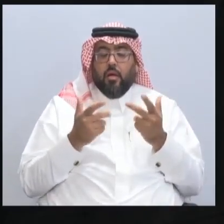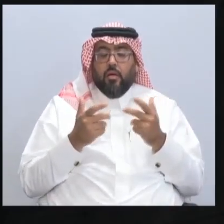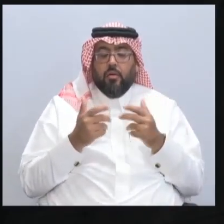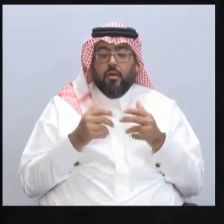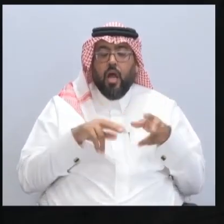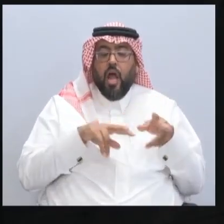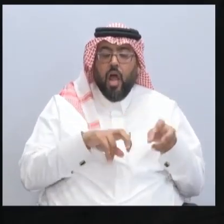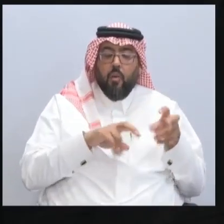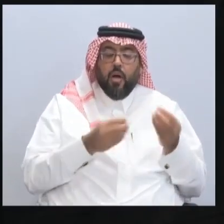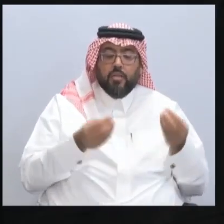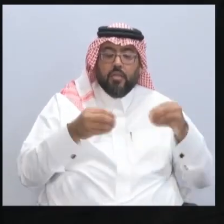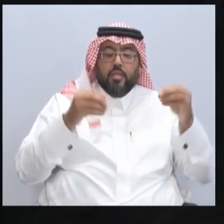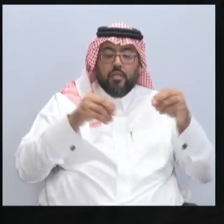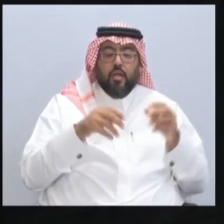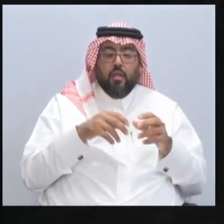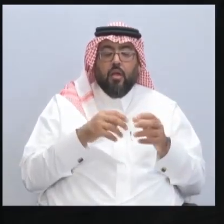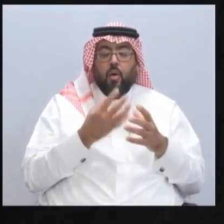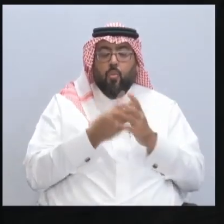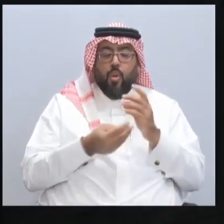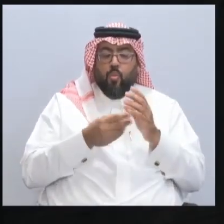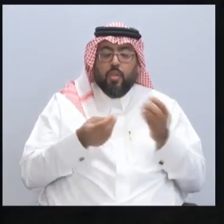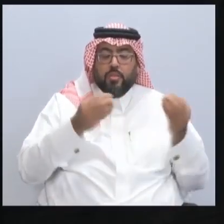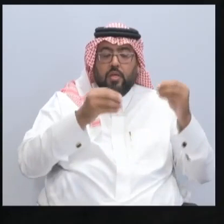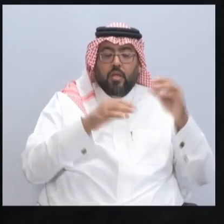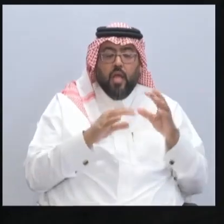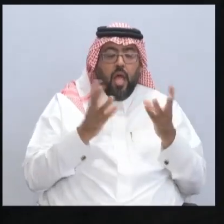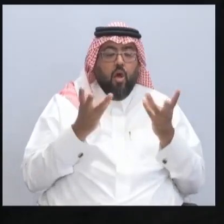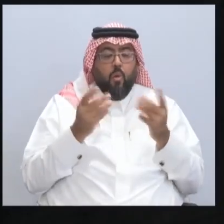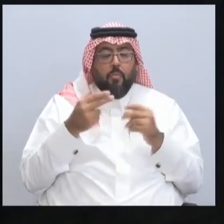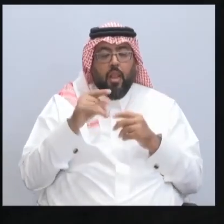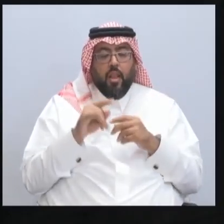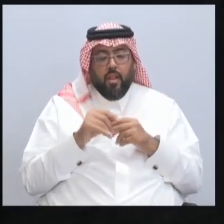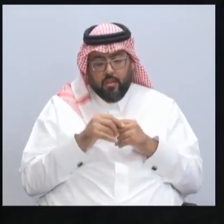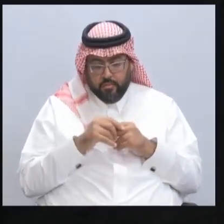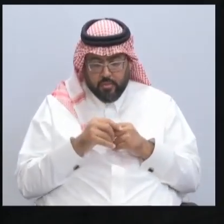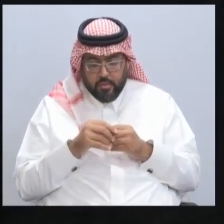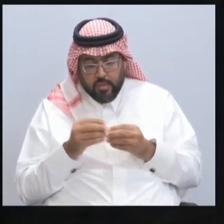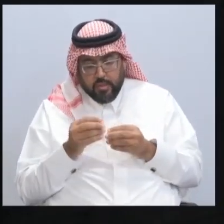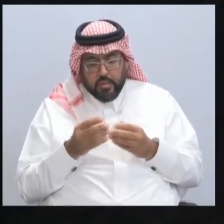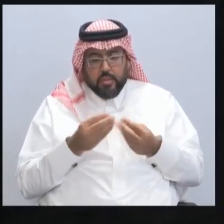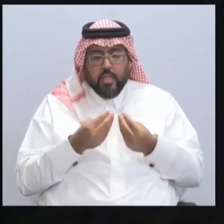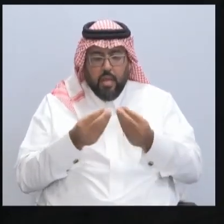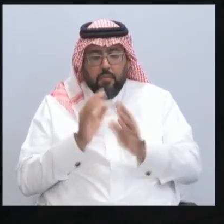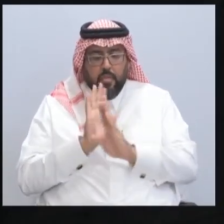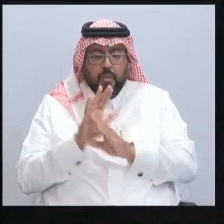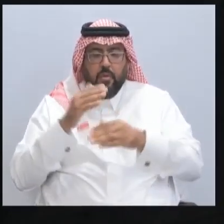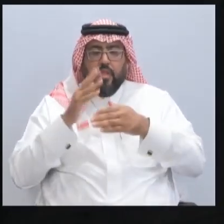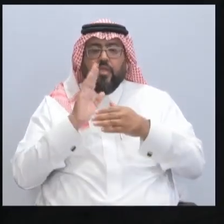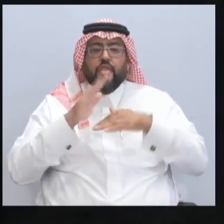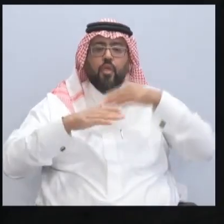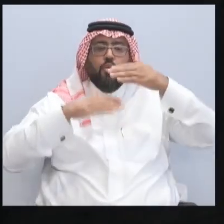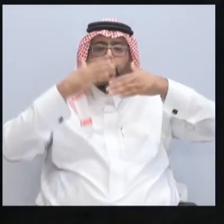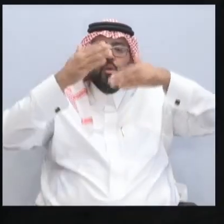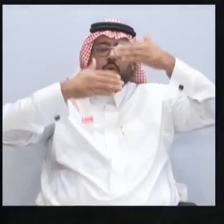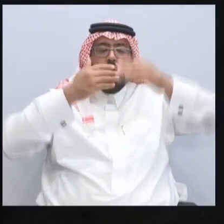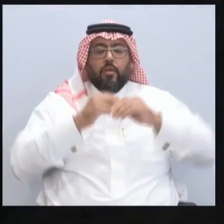مجلس التعاون كذلك ان يذكر الطالب العوامل التي ساعدت في تطوير الصناعه